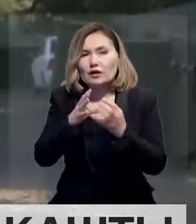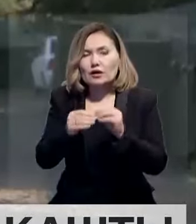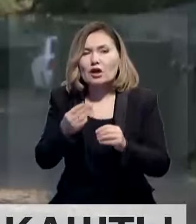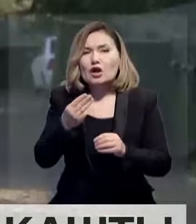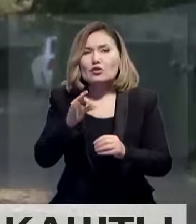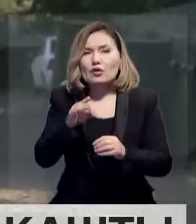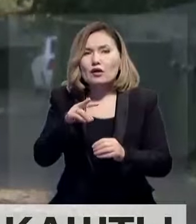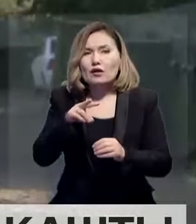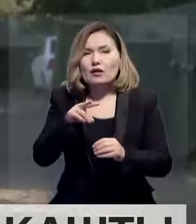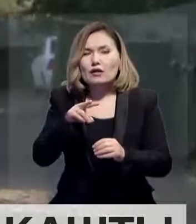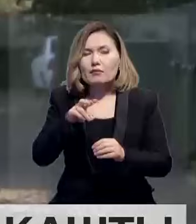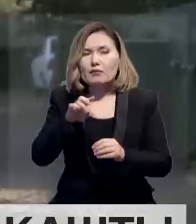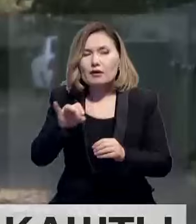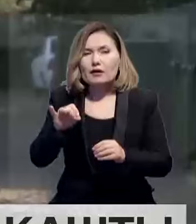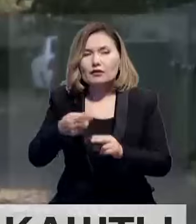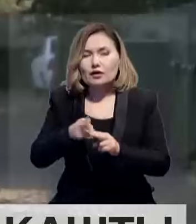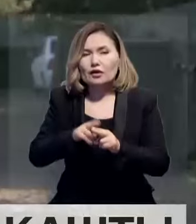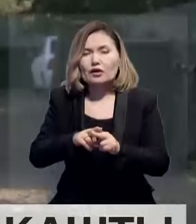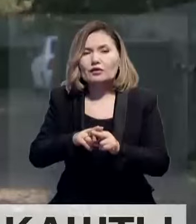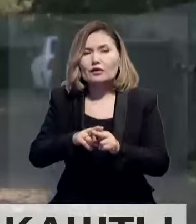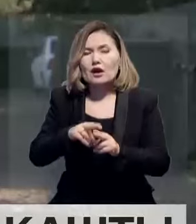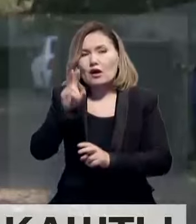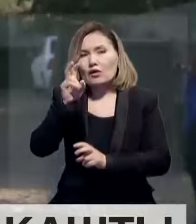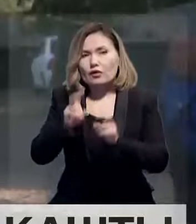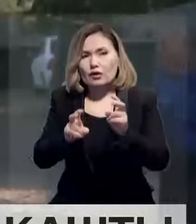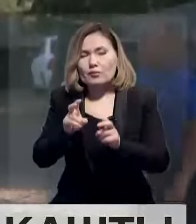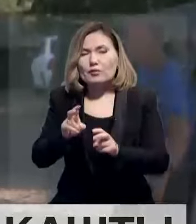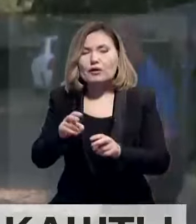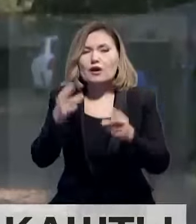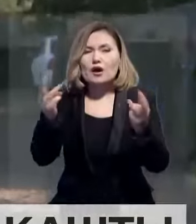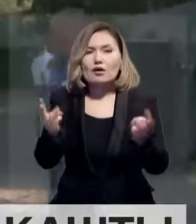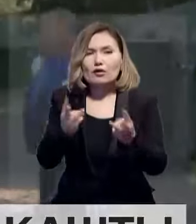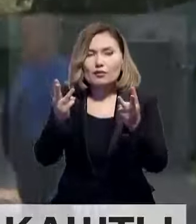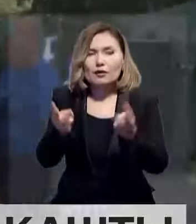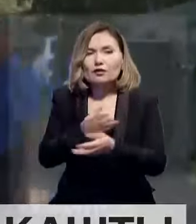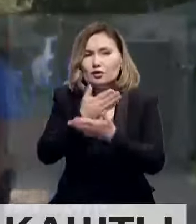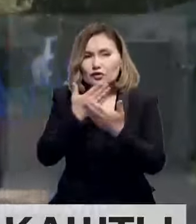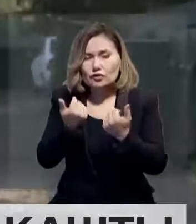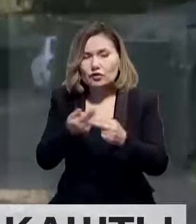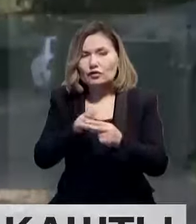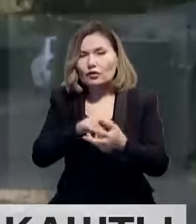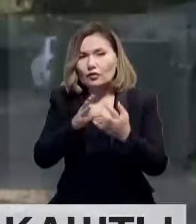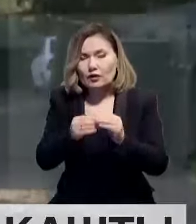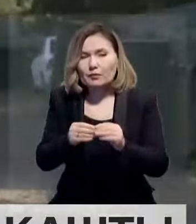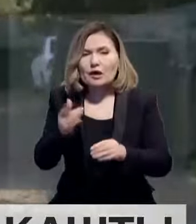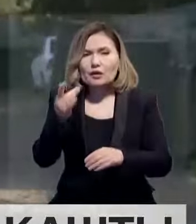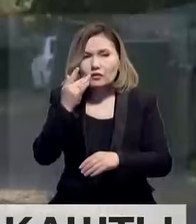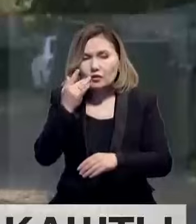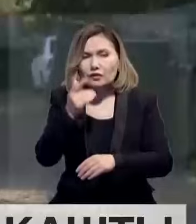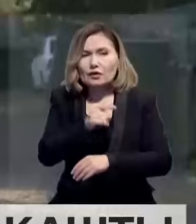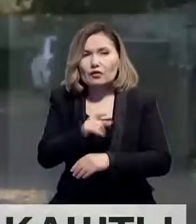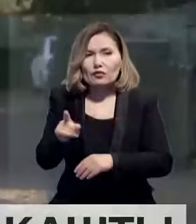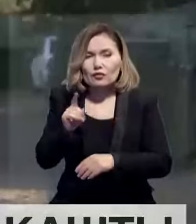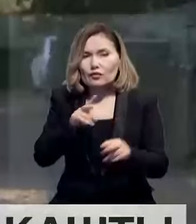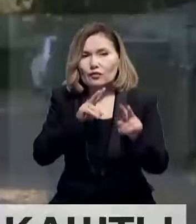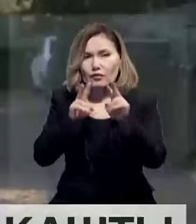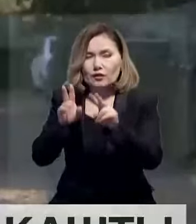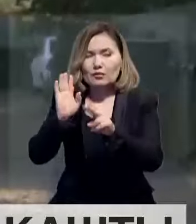су электр станциясына өрттен қауіп бар деп ел дүрлікті, алайда ол жақ штаттық режимде жұмыс жасап жатыр екен. Бұл туралы